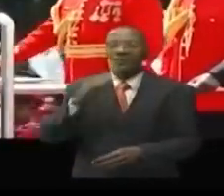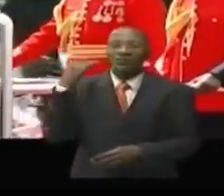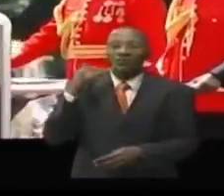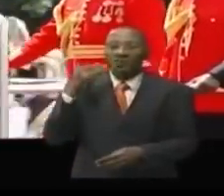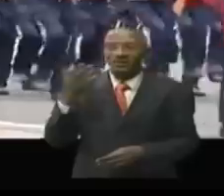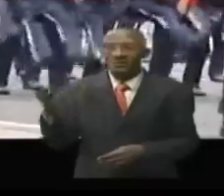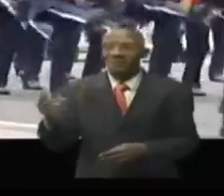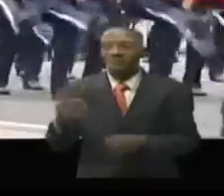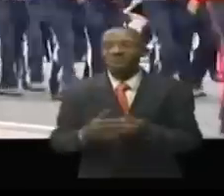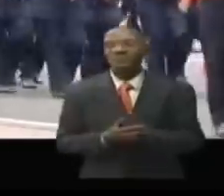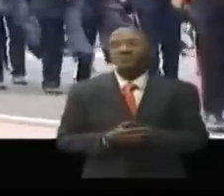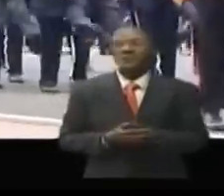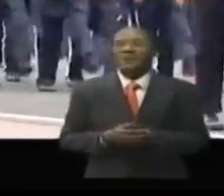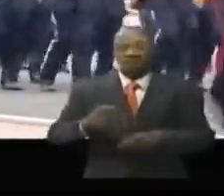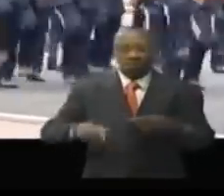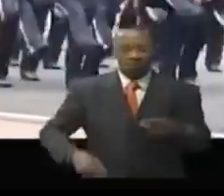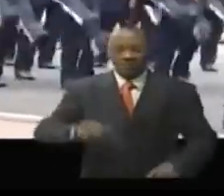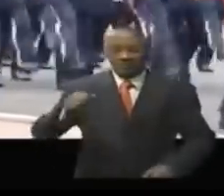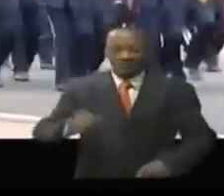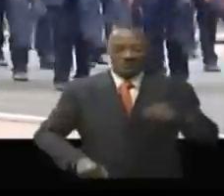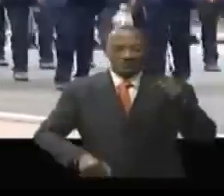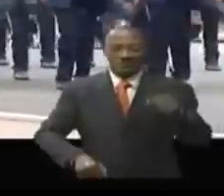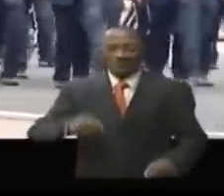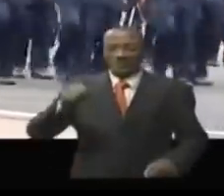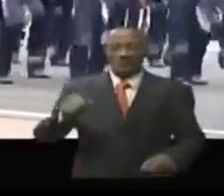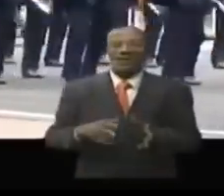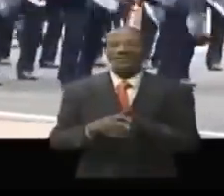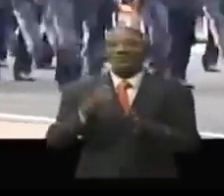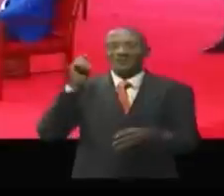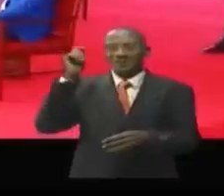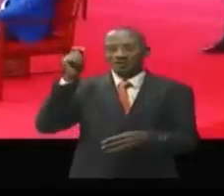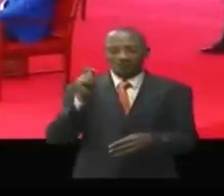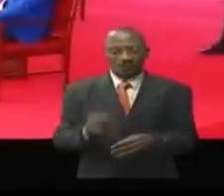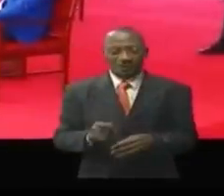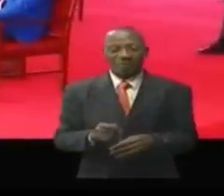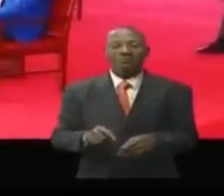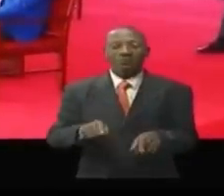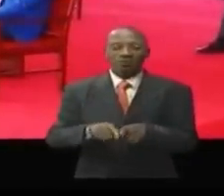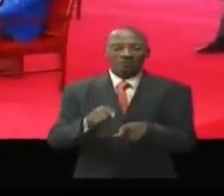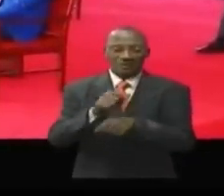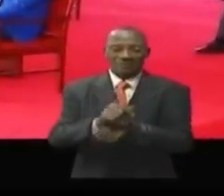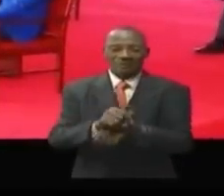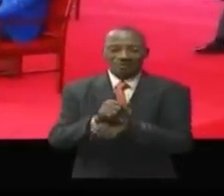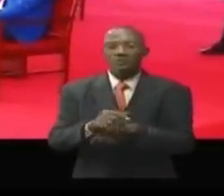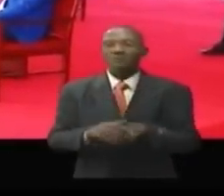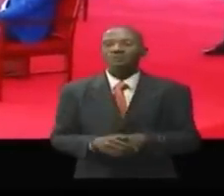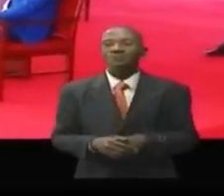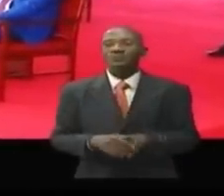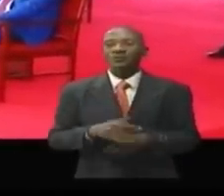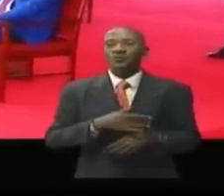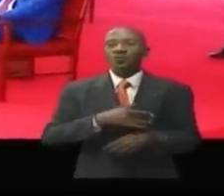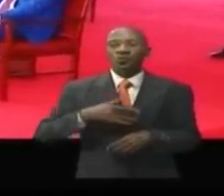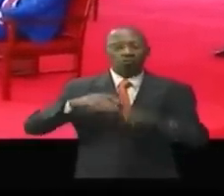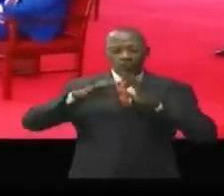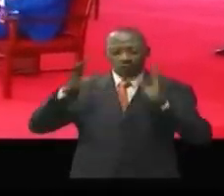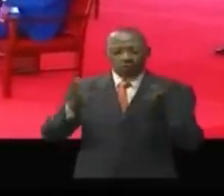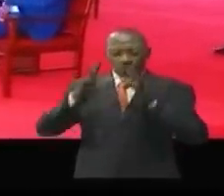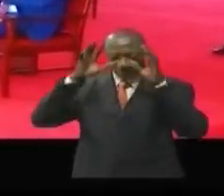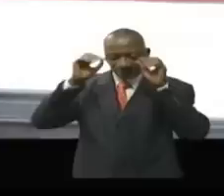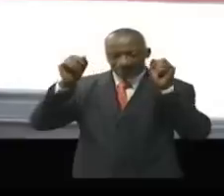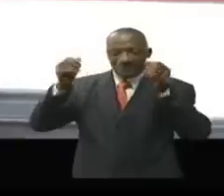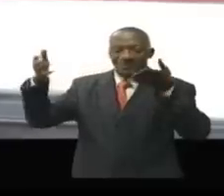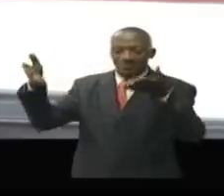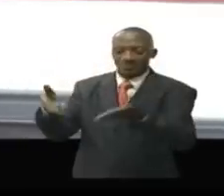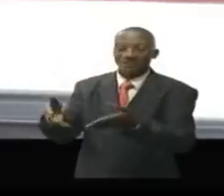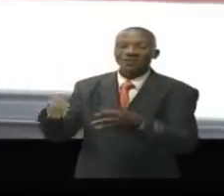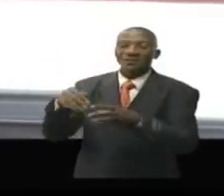revue, défilé militaire dans la pure tradition britannique. Au nombre de chefs d'État présents à Kampala, l'on note